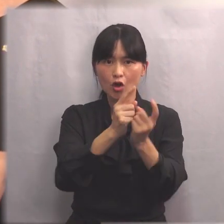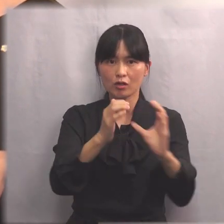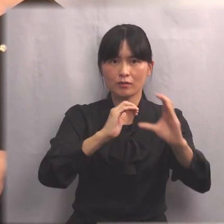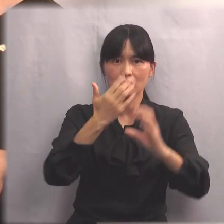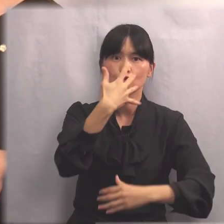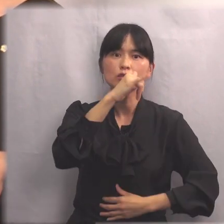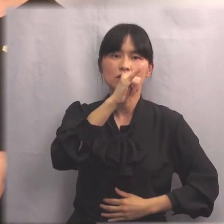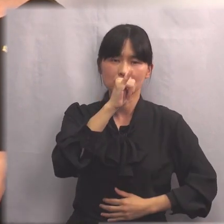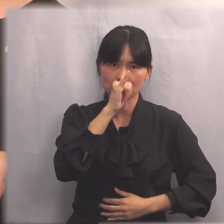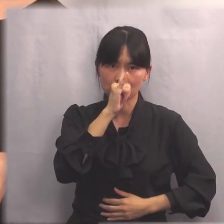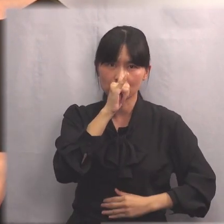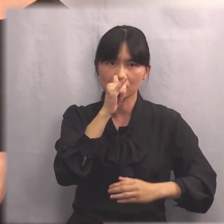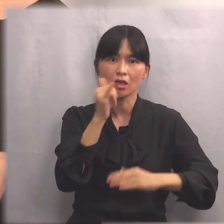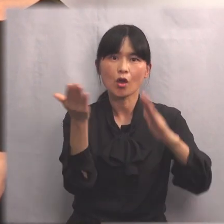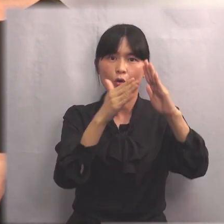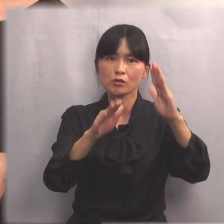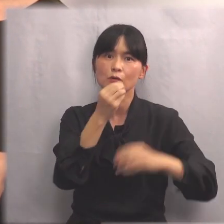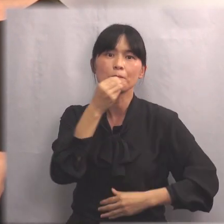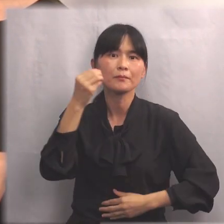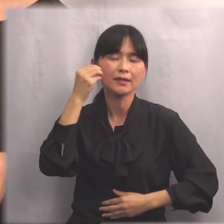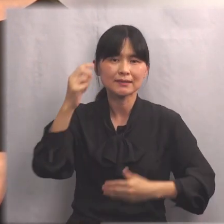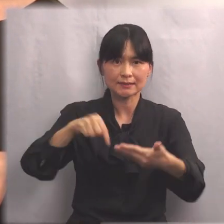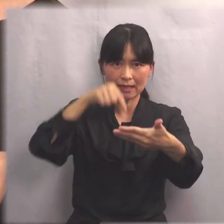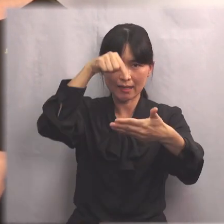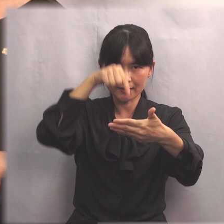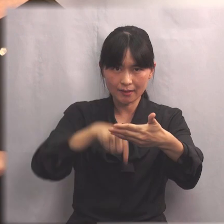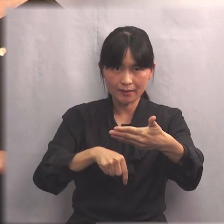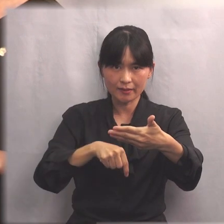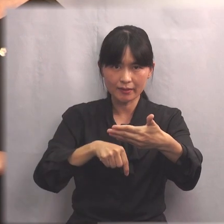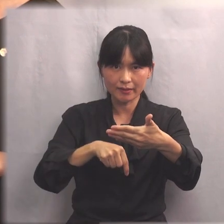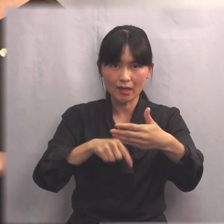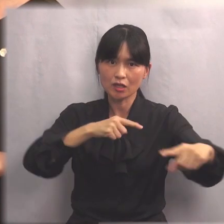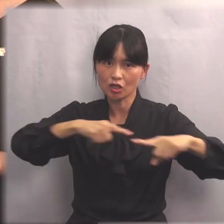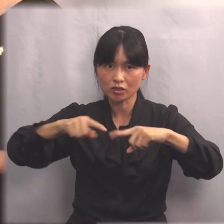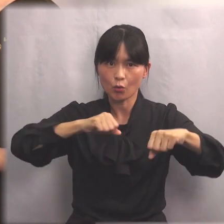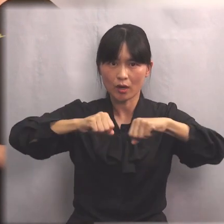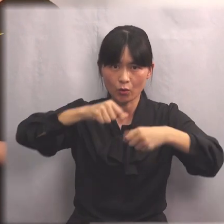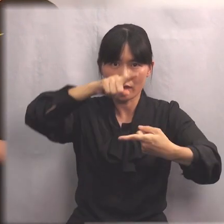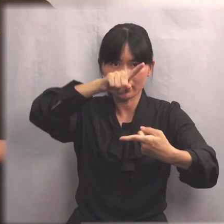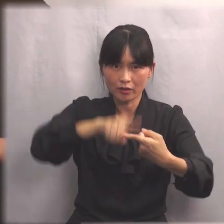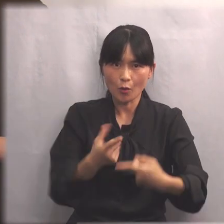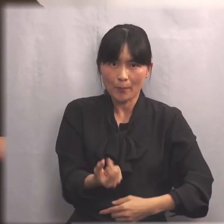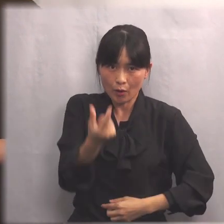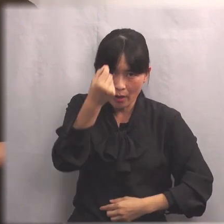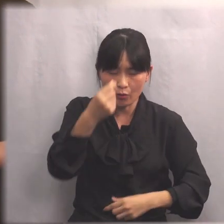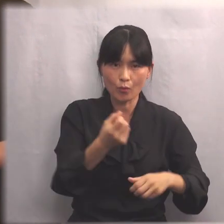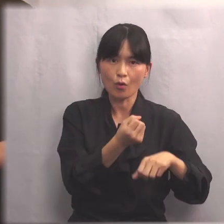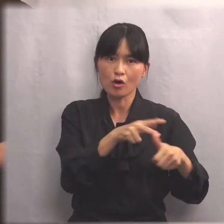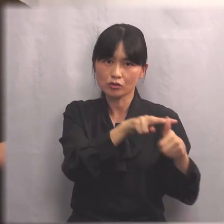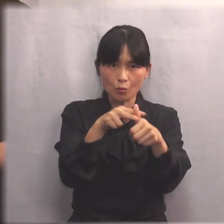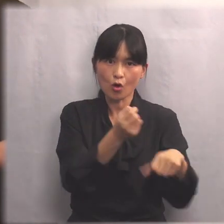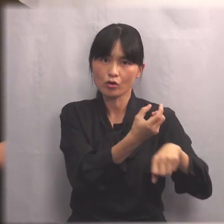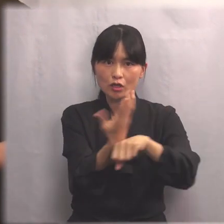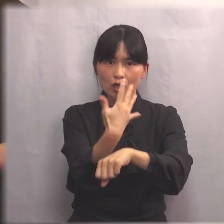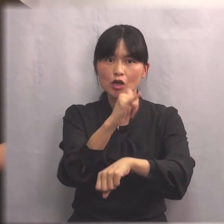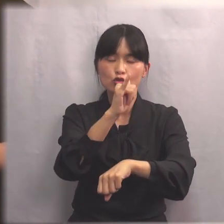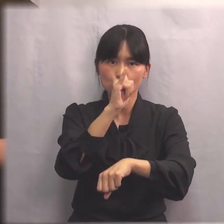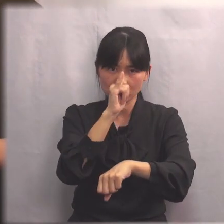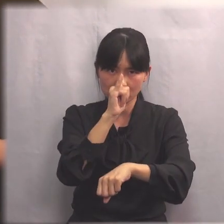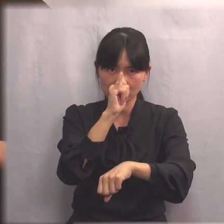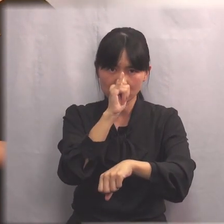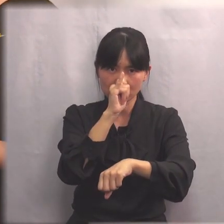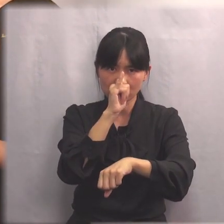있는 공식 홈페이지, 그리고 그 안에서는 당내의 정치 활동에 대한 실시간 정보 전달을 중점에